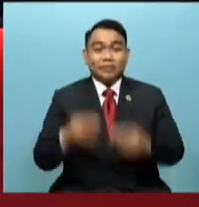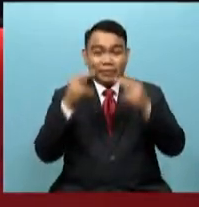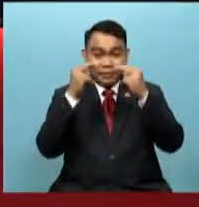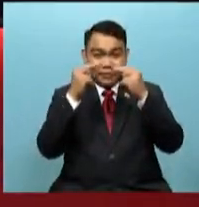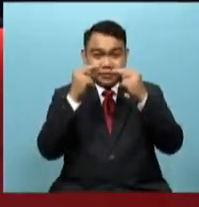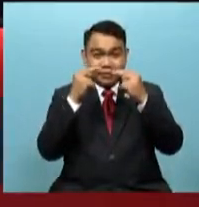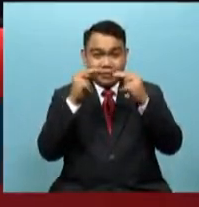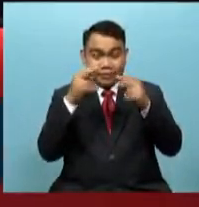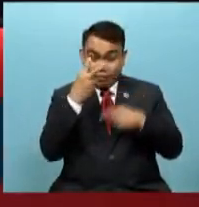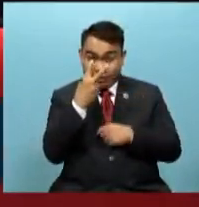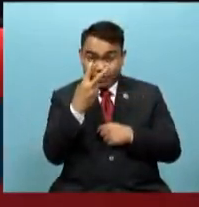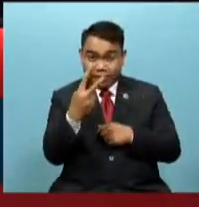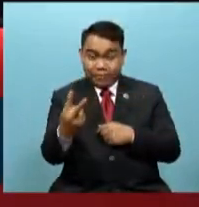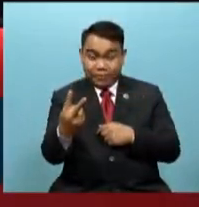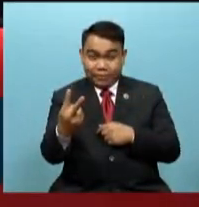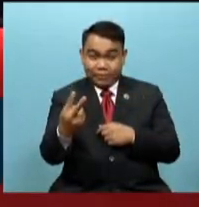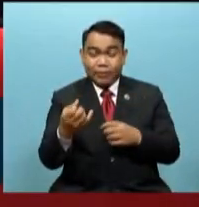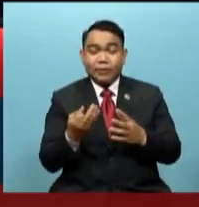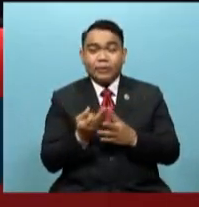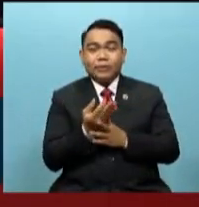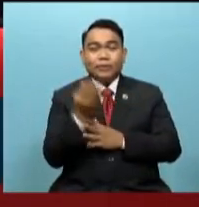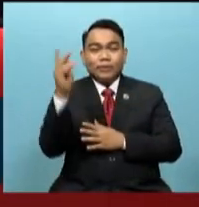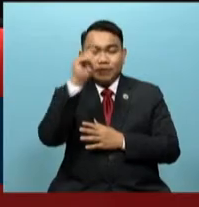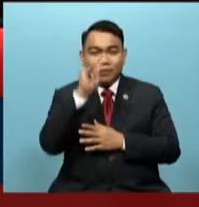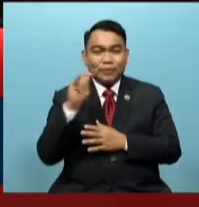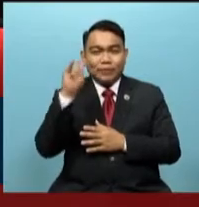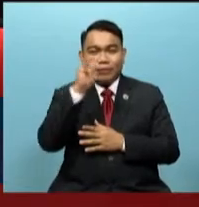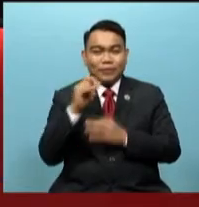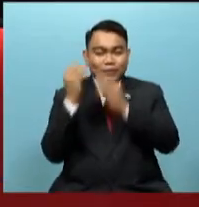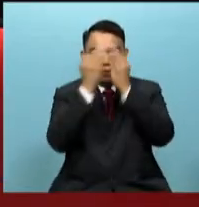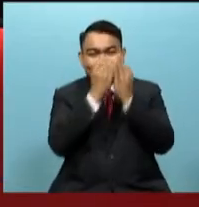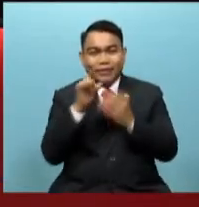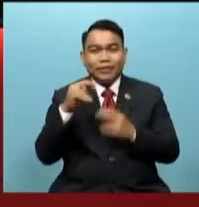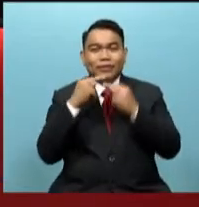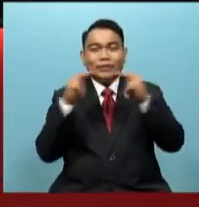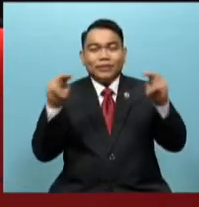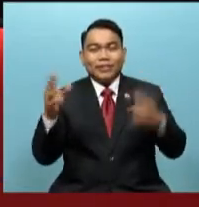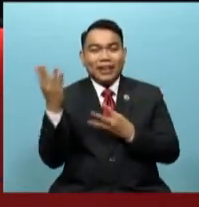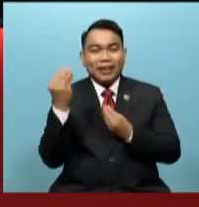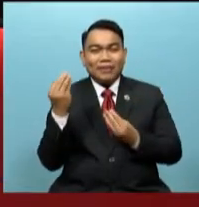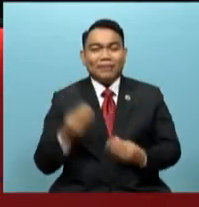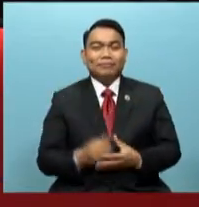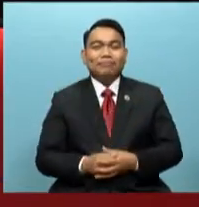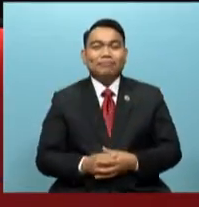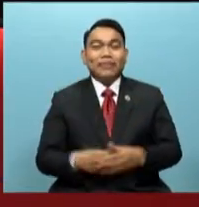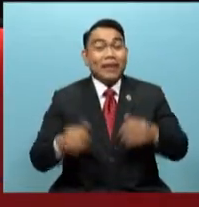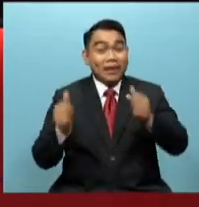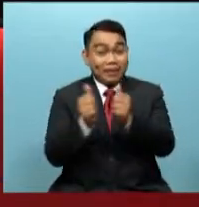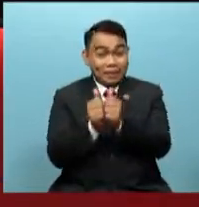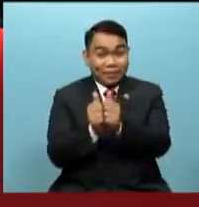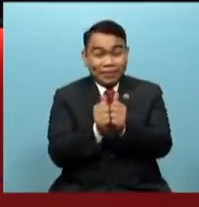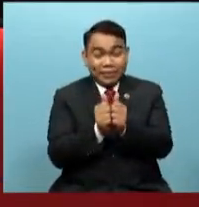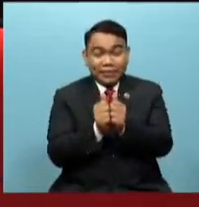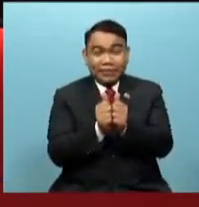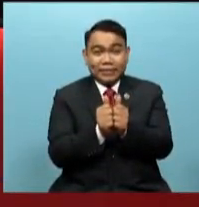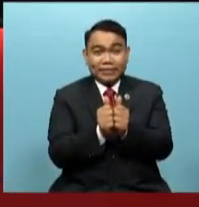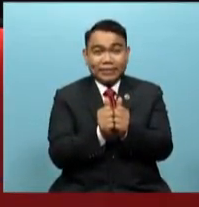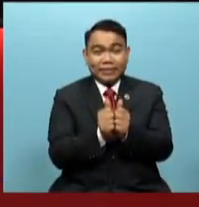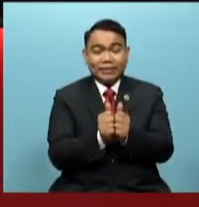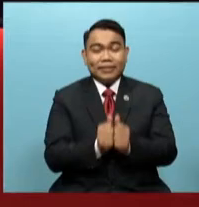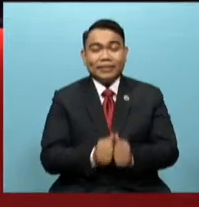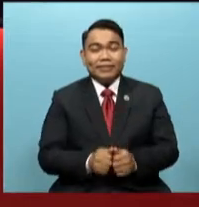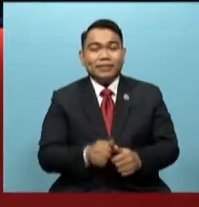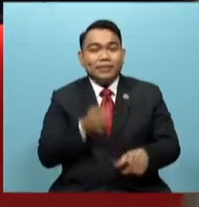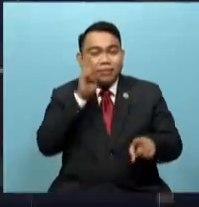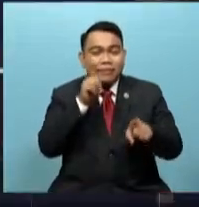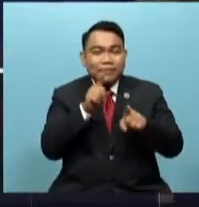ang programang ito via Facebook at YouTube sa INC News and Updates. Makakasama rin po natin ngayon gabi si kapatid na